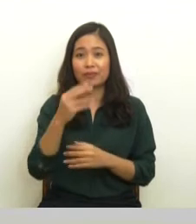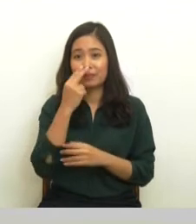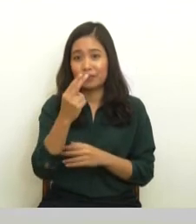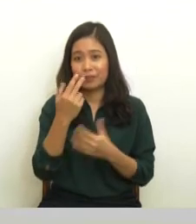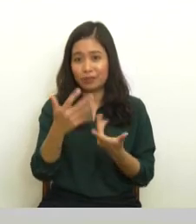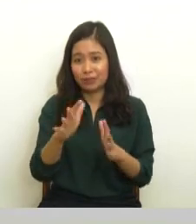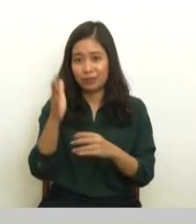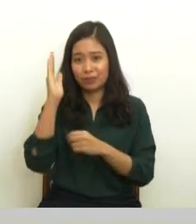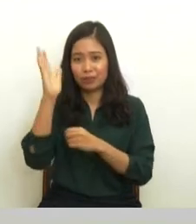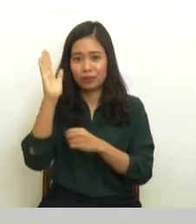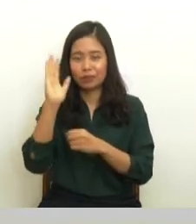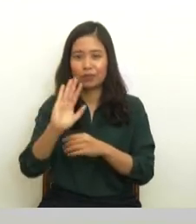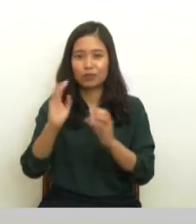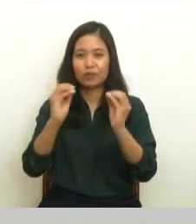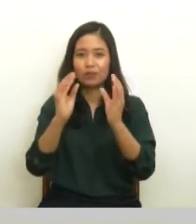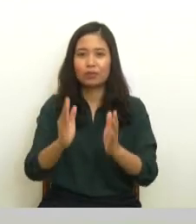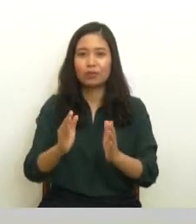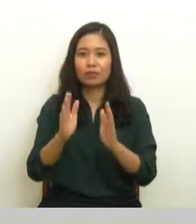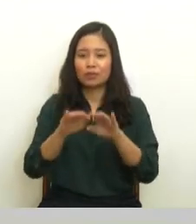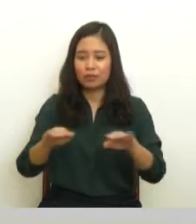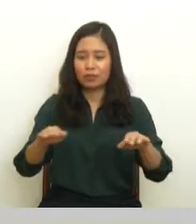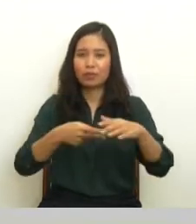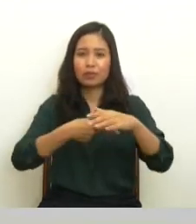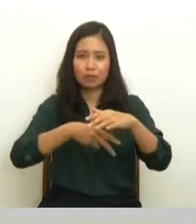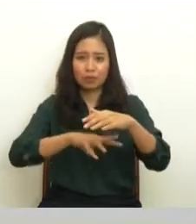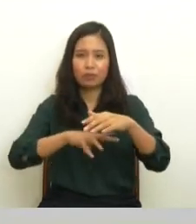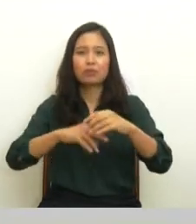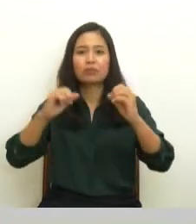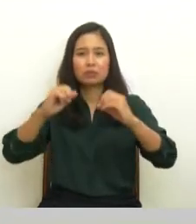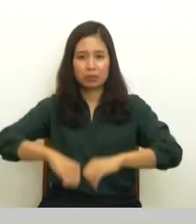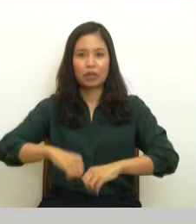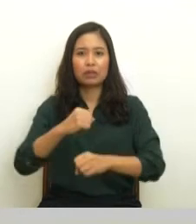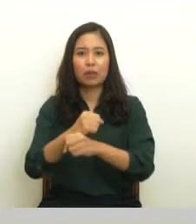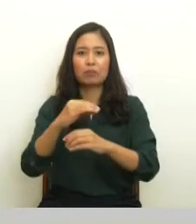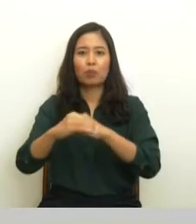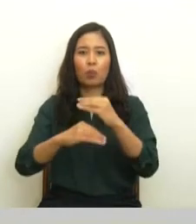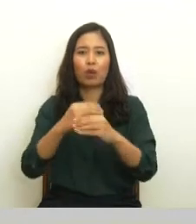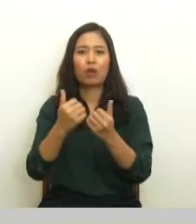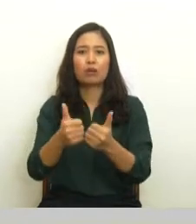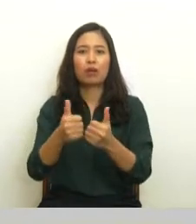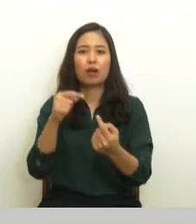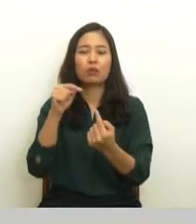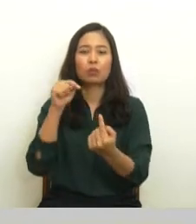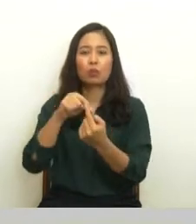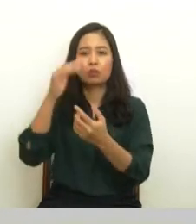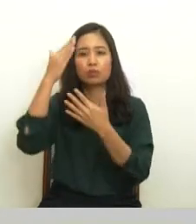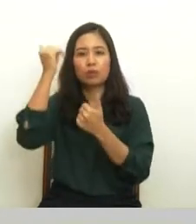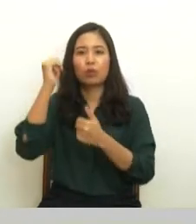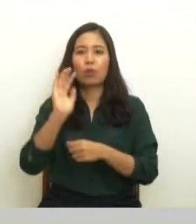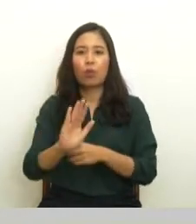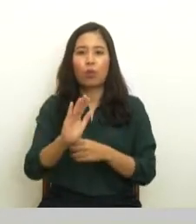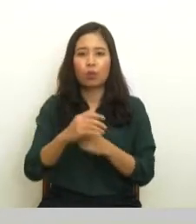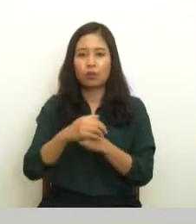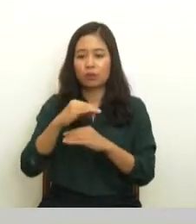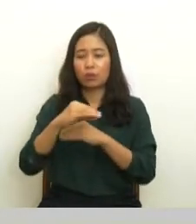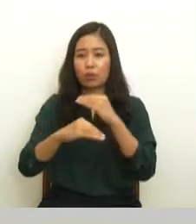เสนอของคณครูว่าเด็กประธมไเอง เขาก็สามารทำโครงงานได้ตามความสนใจของเขารวมไปถึงเป็โครงงาน ท